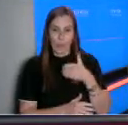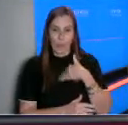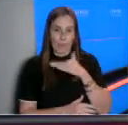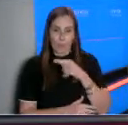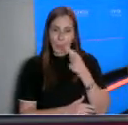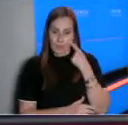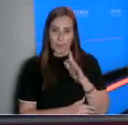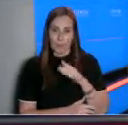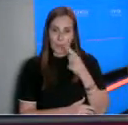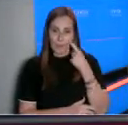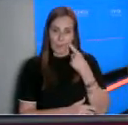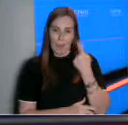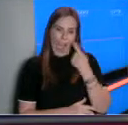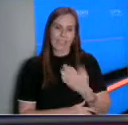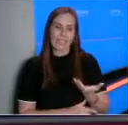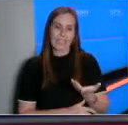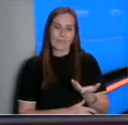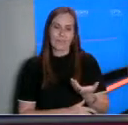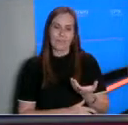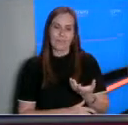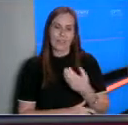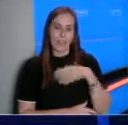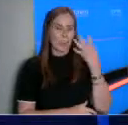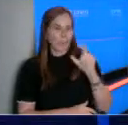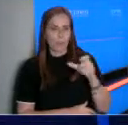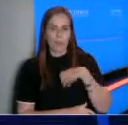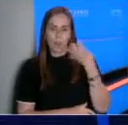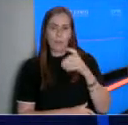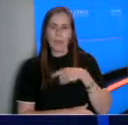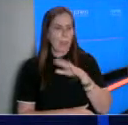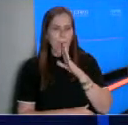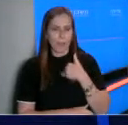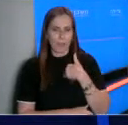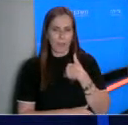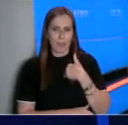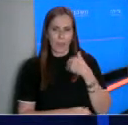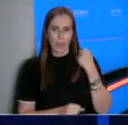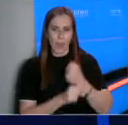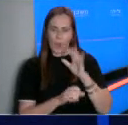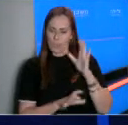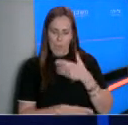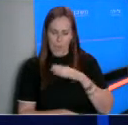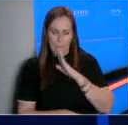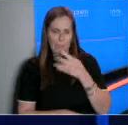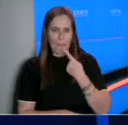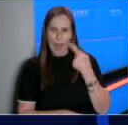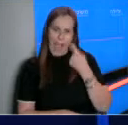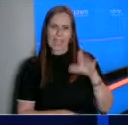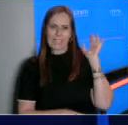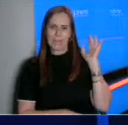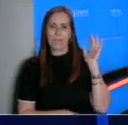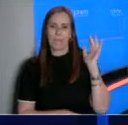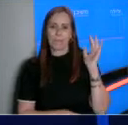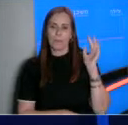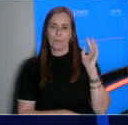עליהם, הם נראים ארסים. אה, לא אוהבת המילה הזאת. לא נורא, אני אוהבת, אין לי בעיה, אני עושה ריקליימין למילה הזאת, בסדר?